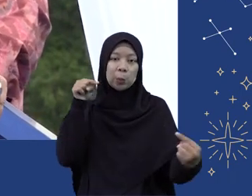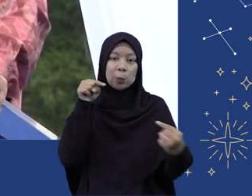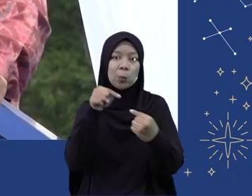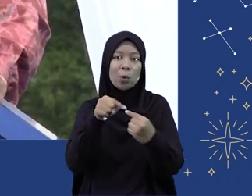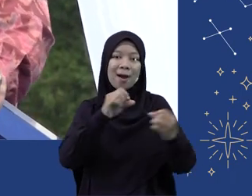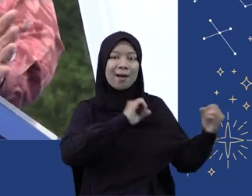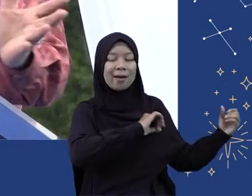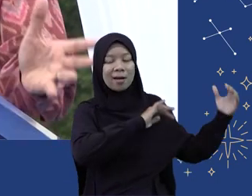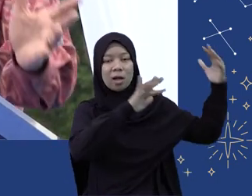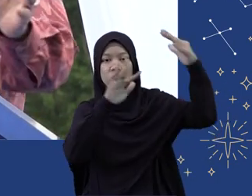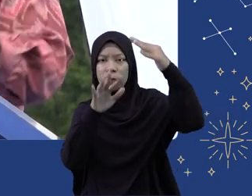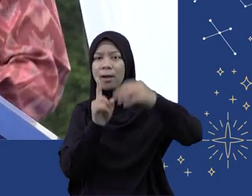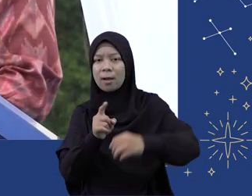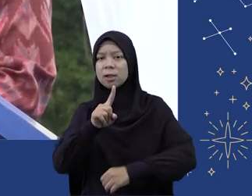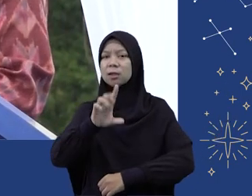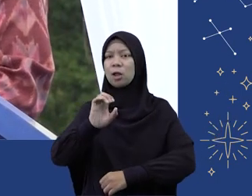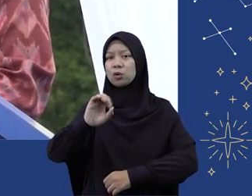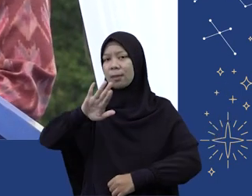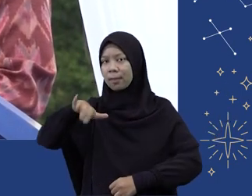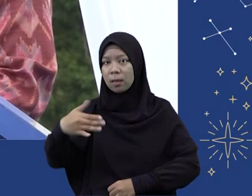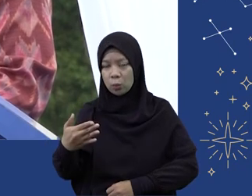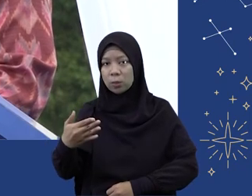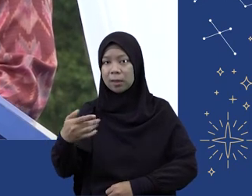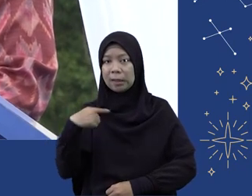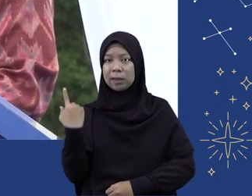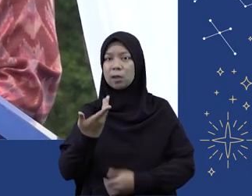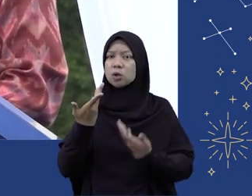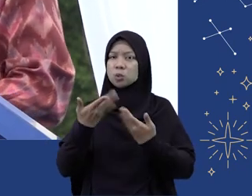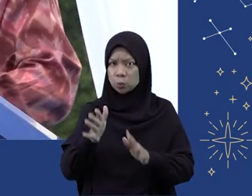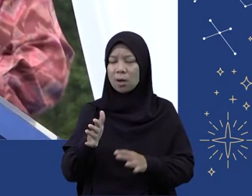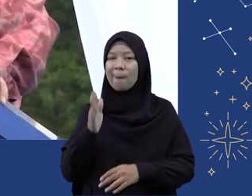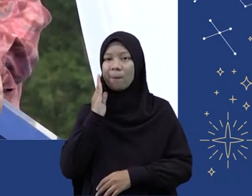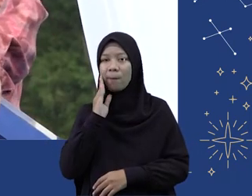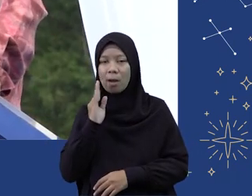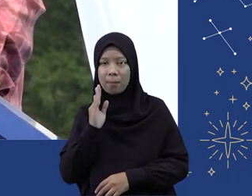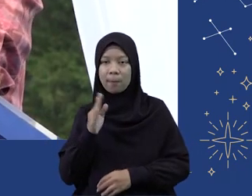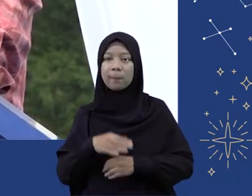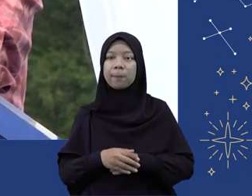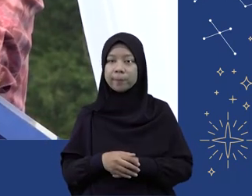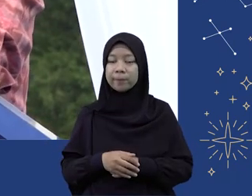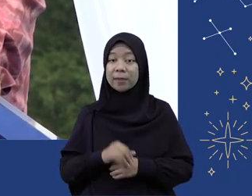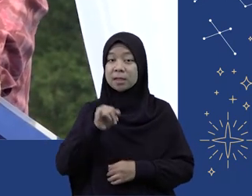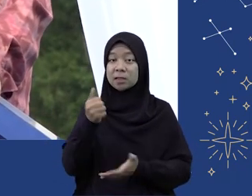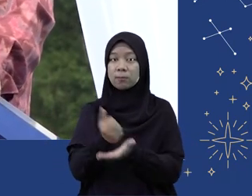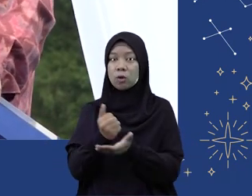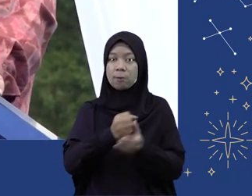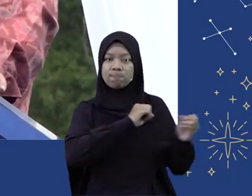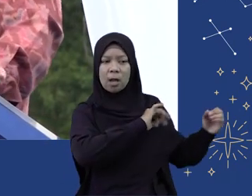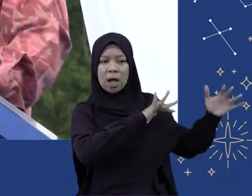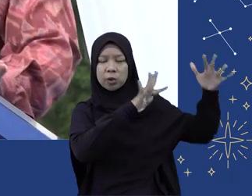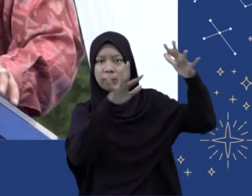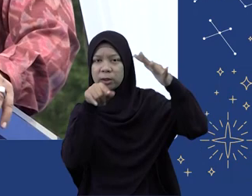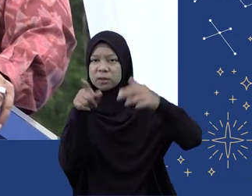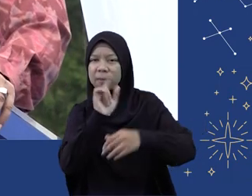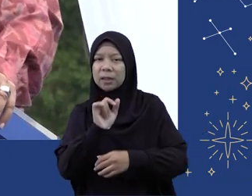astronomi 100 tahun sudah kita alami sehingga astronomi telah menjadi contoh sains